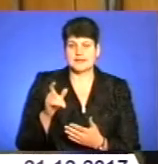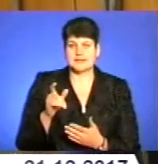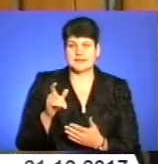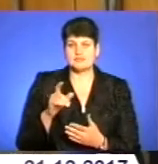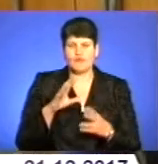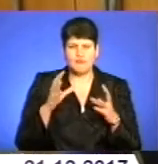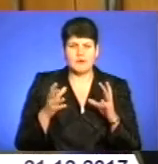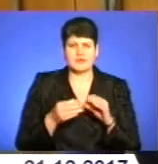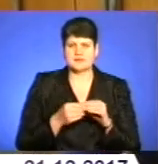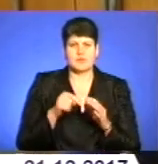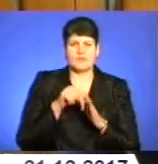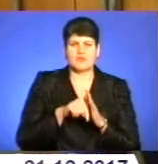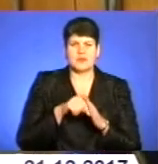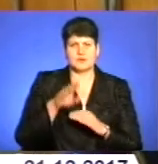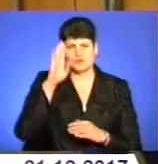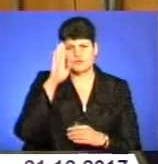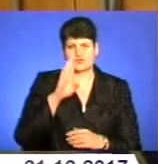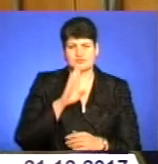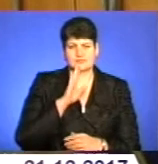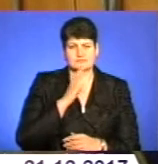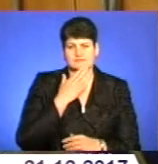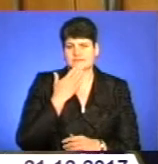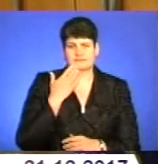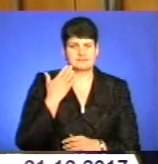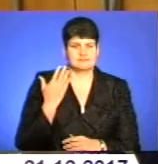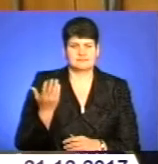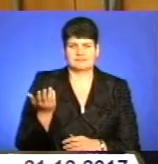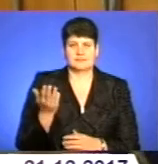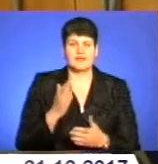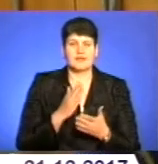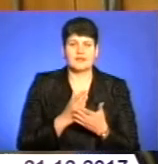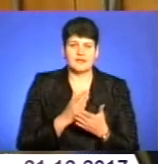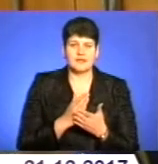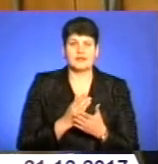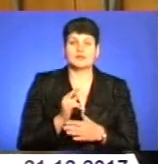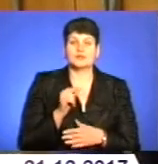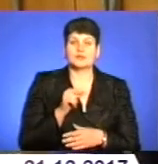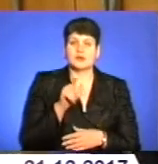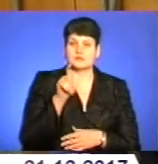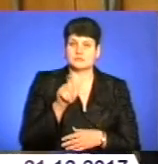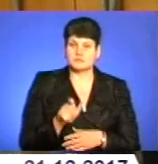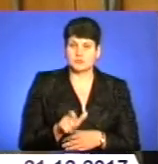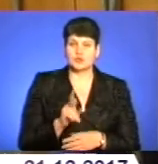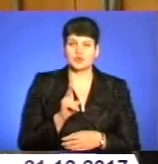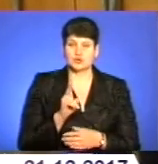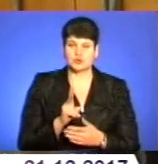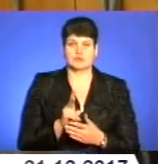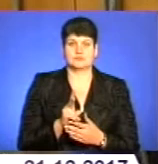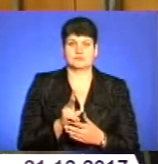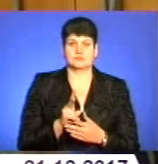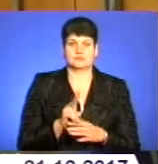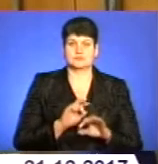принципі, такого поняття чоловік-жінка, ну, по ідеї, не має бути. Є той, хто несе свій